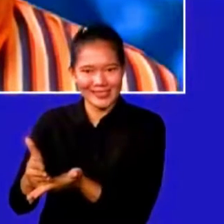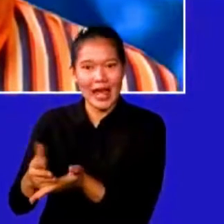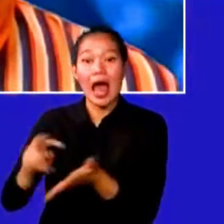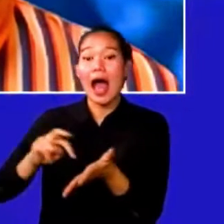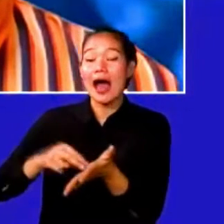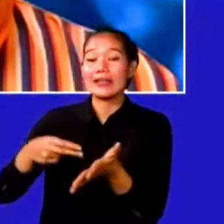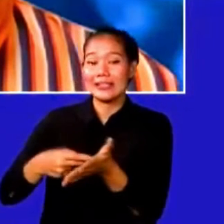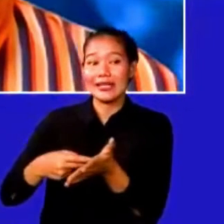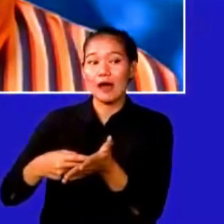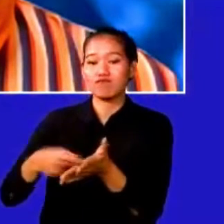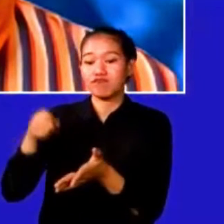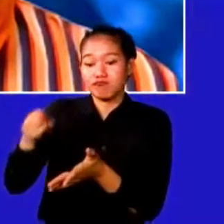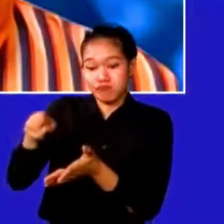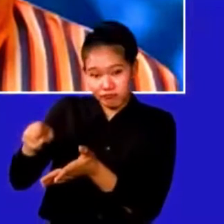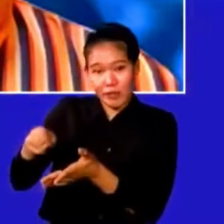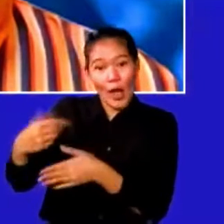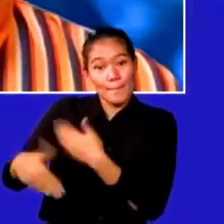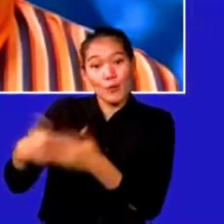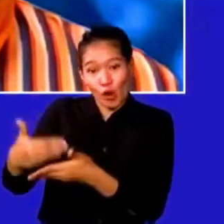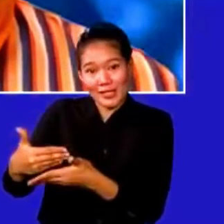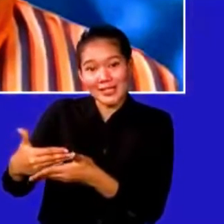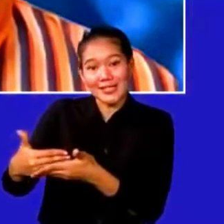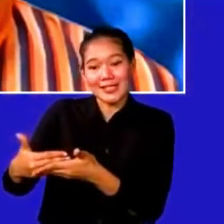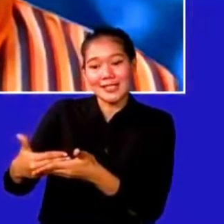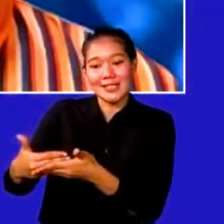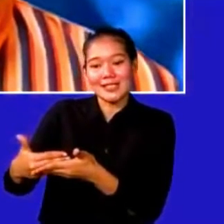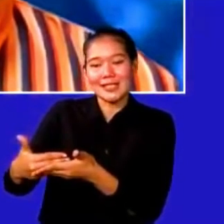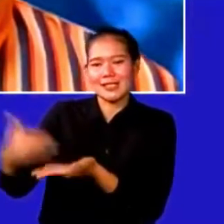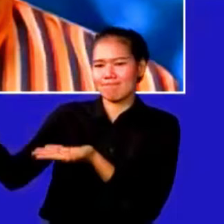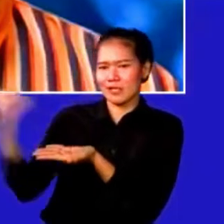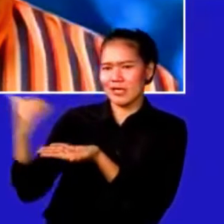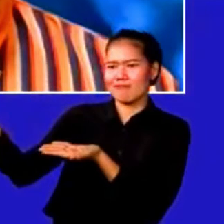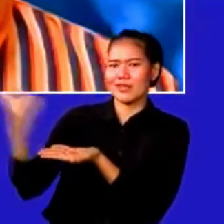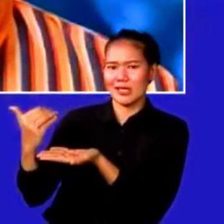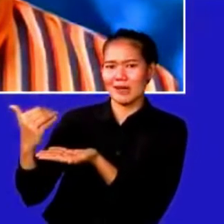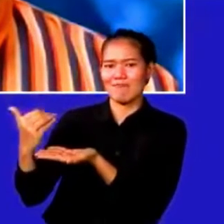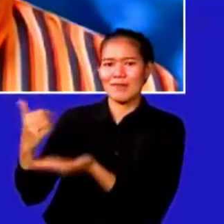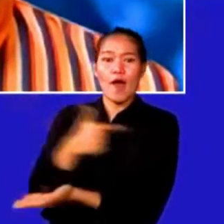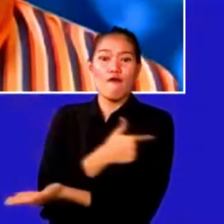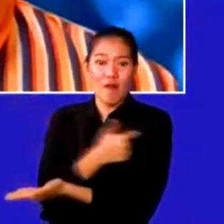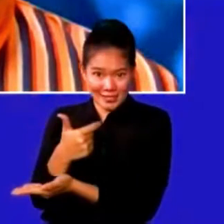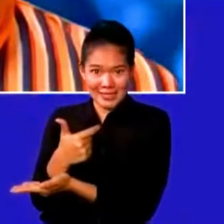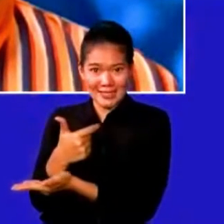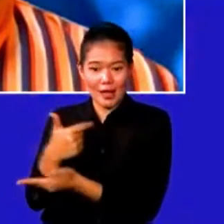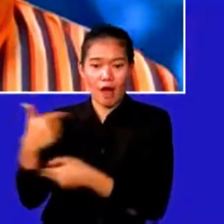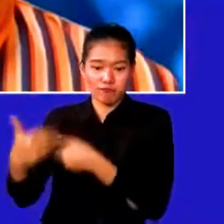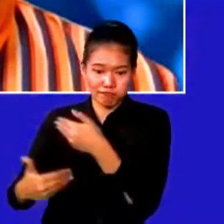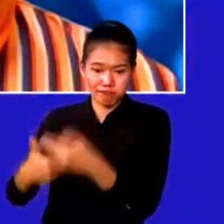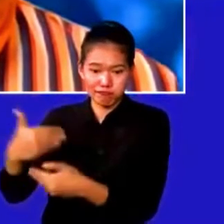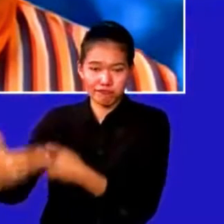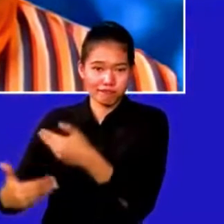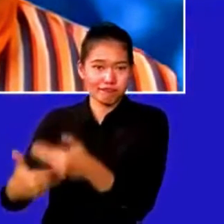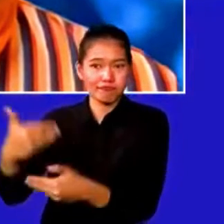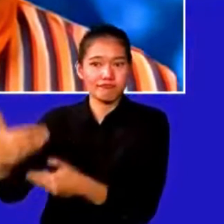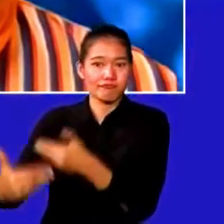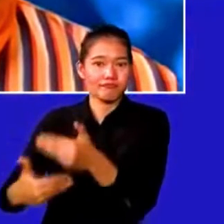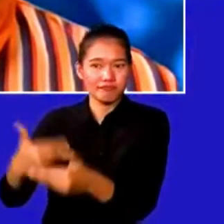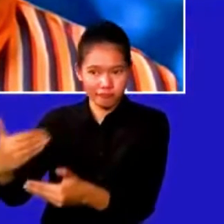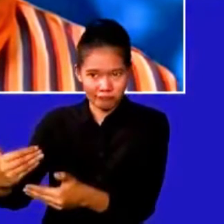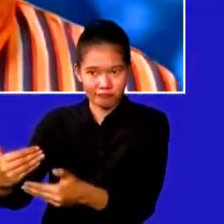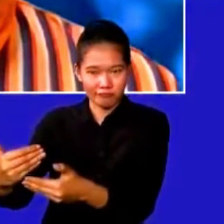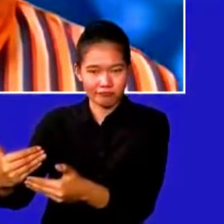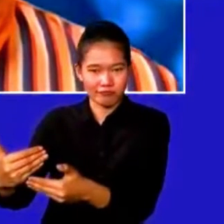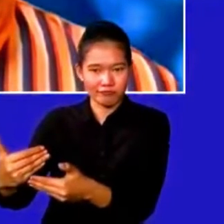simultan di samping ke pengadaan yang terkait dengan eh apa